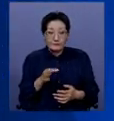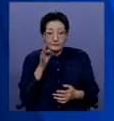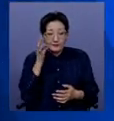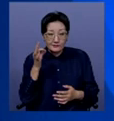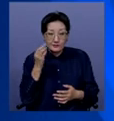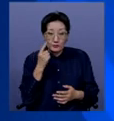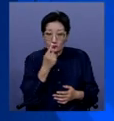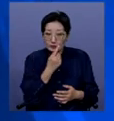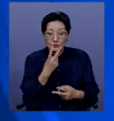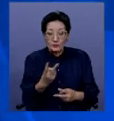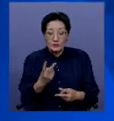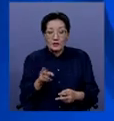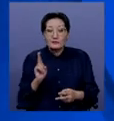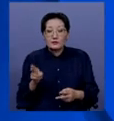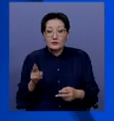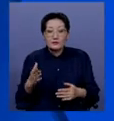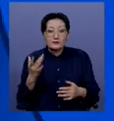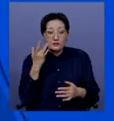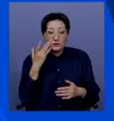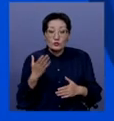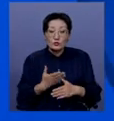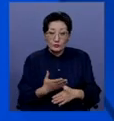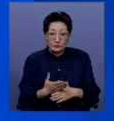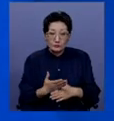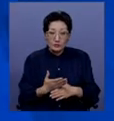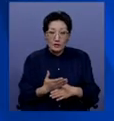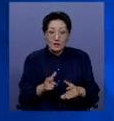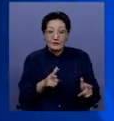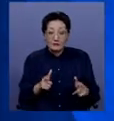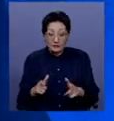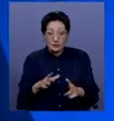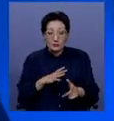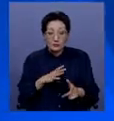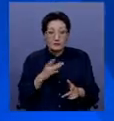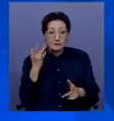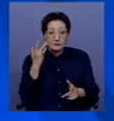Кімге болсын көмек қолын созуға даяр еді қашанда.